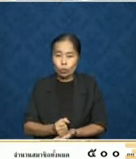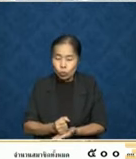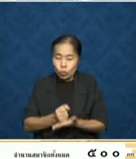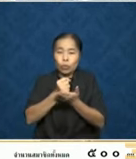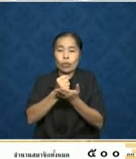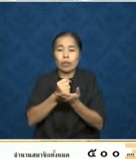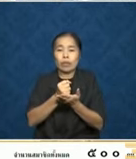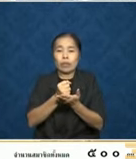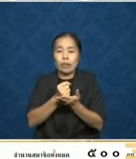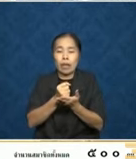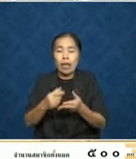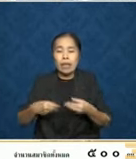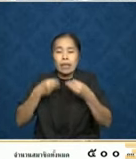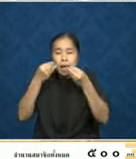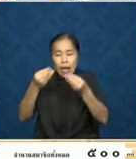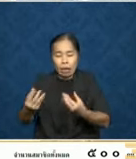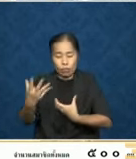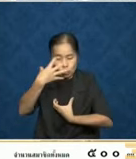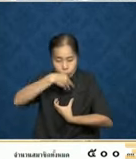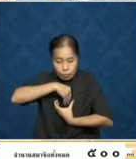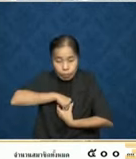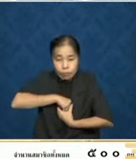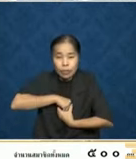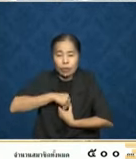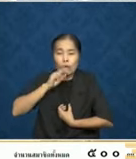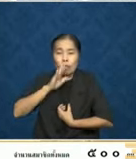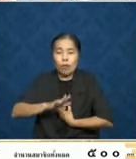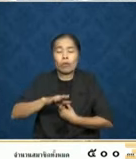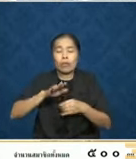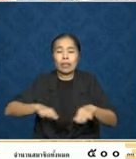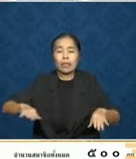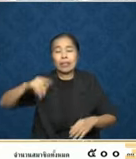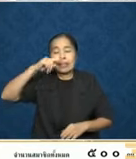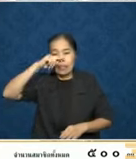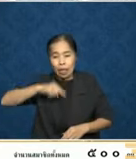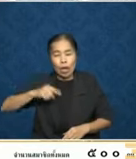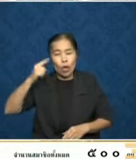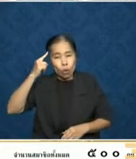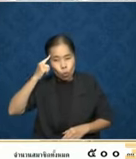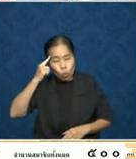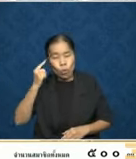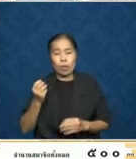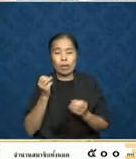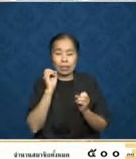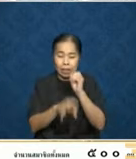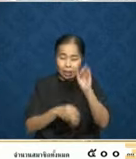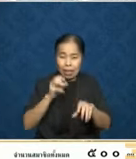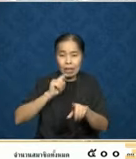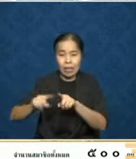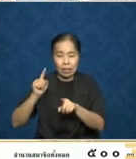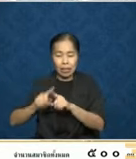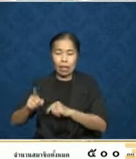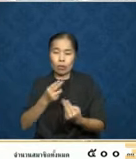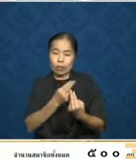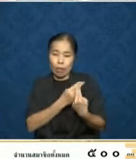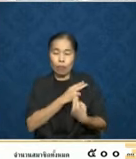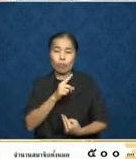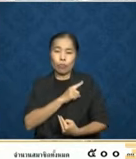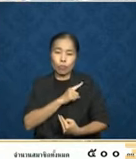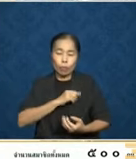การที่จะสร้างวัฒนธรรมใหม่ให้กับประเทศไทยในการที่จะลดขยะและรับผิดชอบต่อขยะร่วมกันผมเชื่อนะ